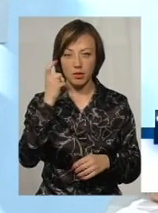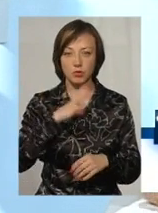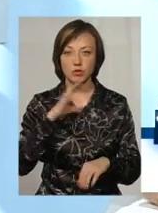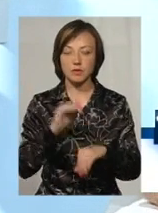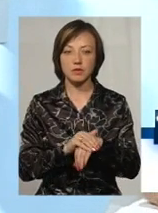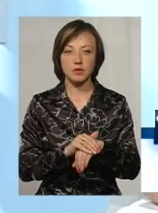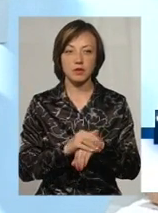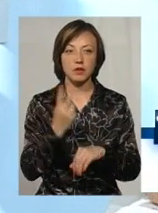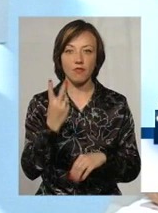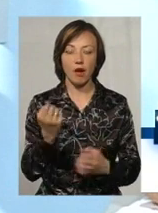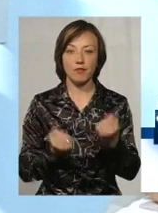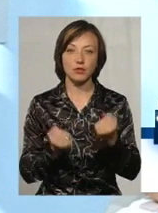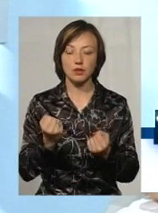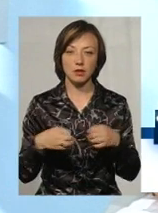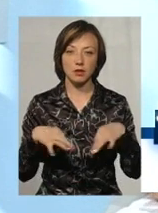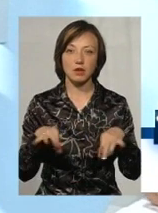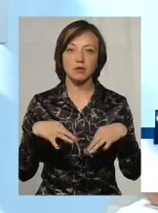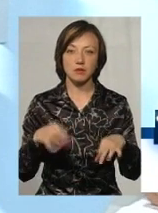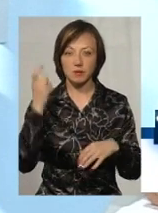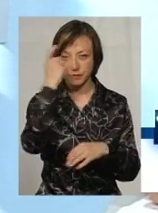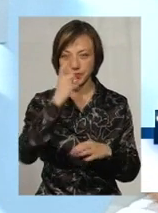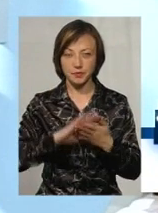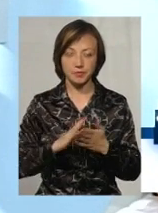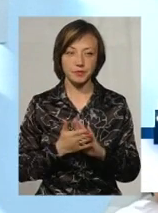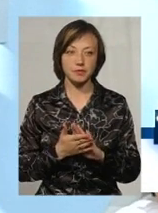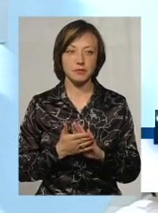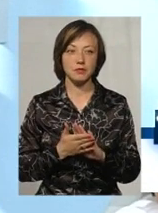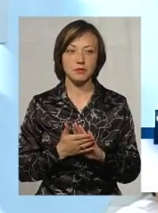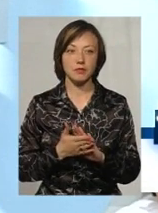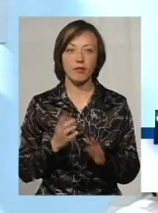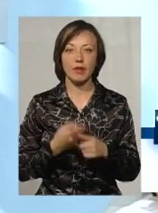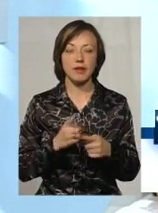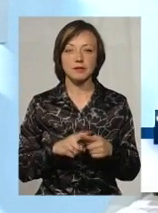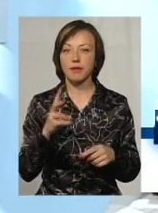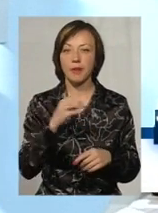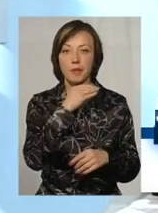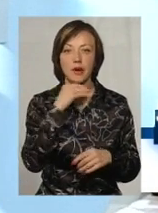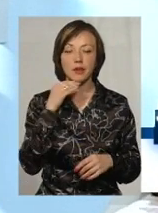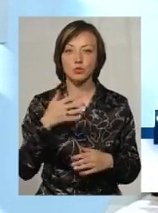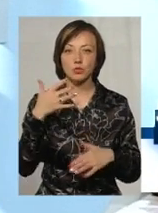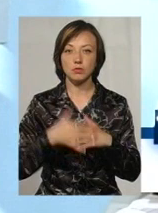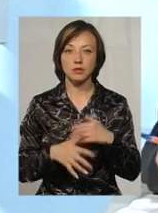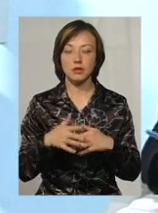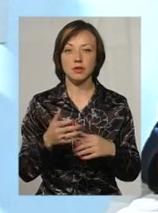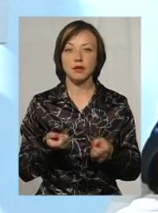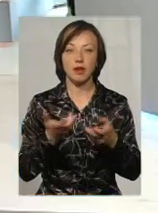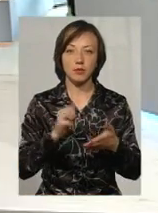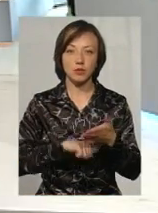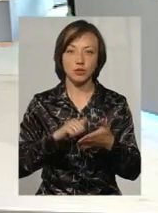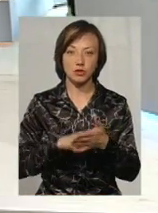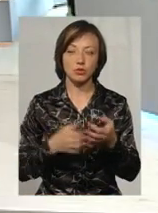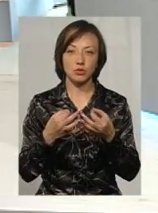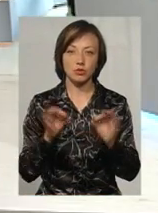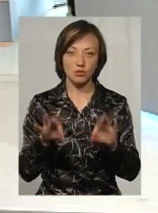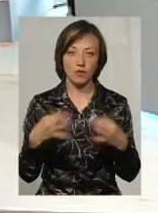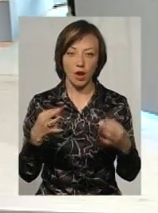2 водія, які керували своїм транспортним засобом в стані алкогольного сп'яніння. Це досить небагато, так, але ви розумієте, 9 причин, які дозволяють нам